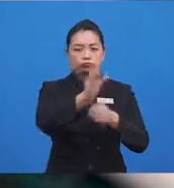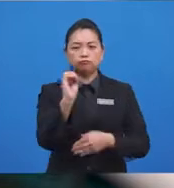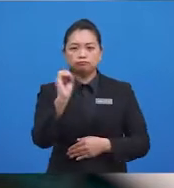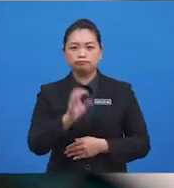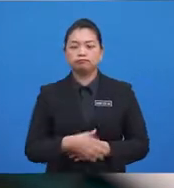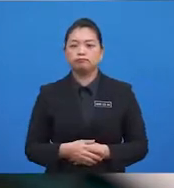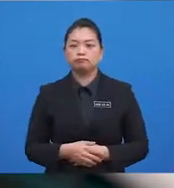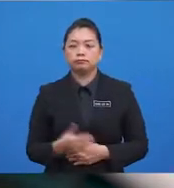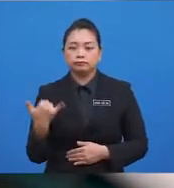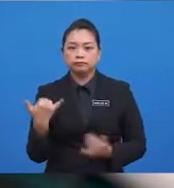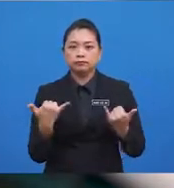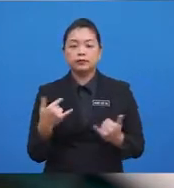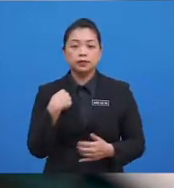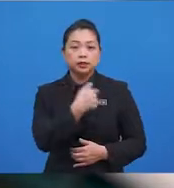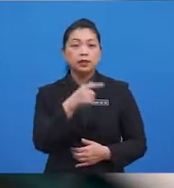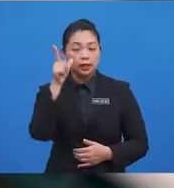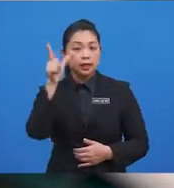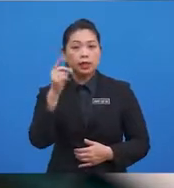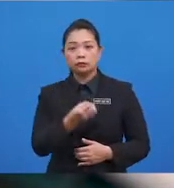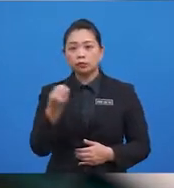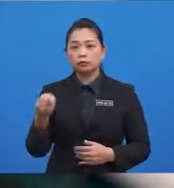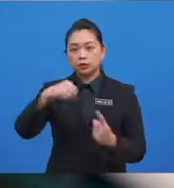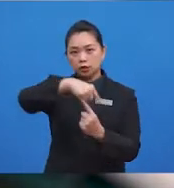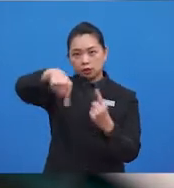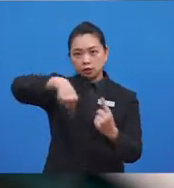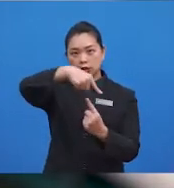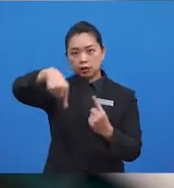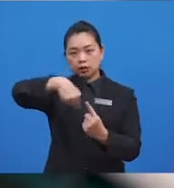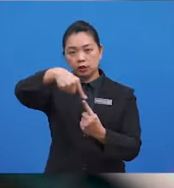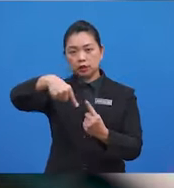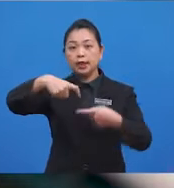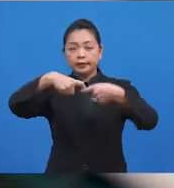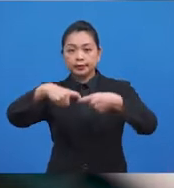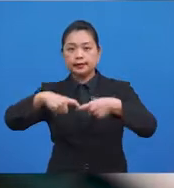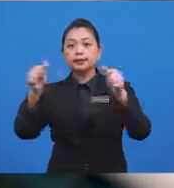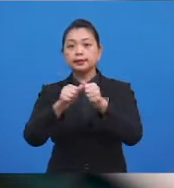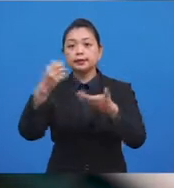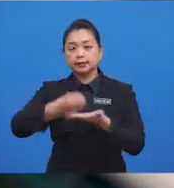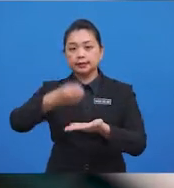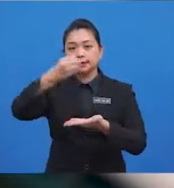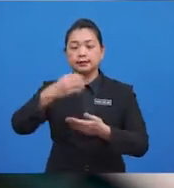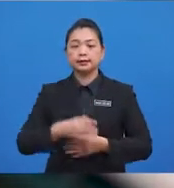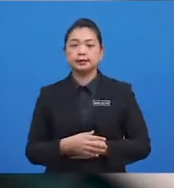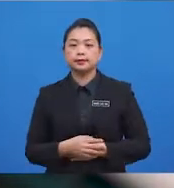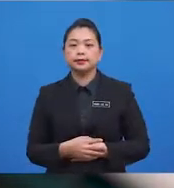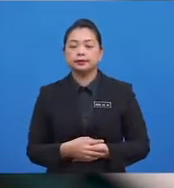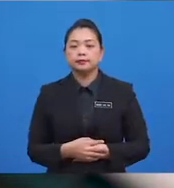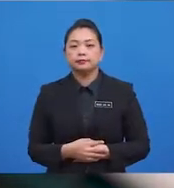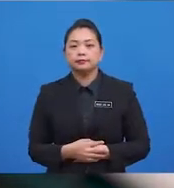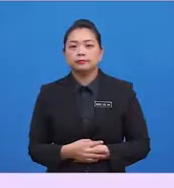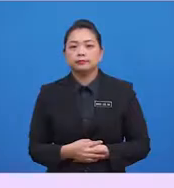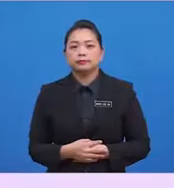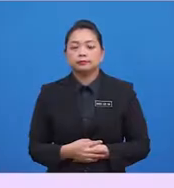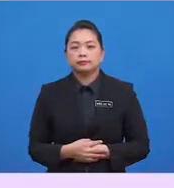kita lihat objek-objek di sekeliling murid-murid semua yang berkait rapat dengan bentuk 3 dimensi